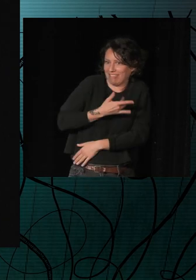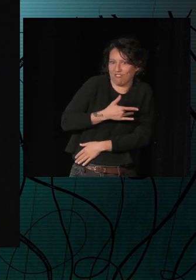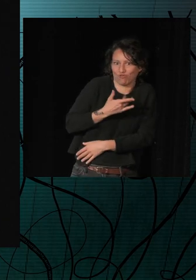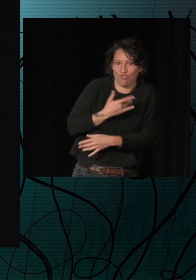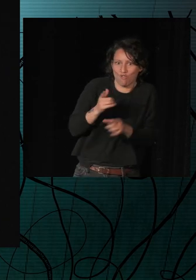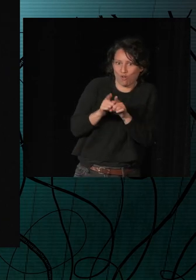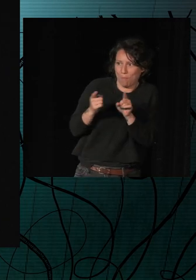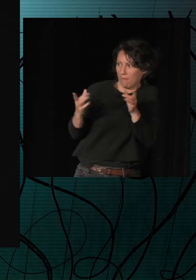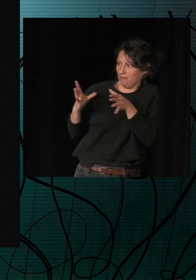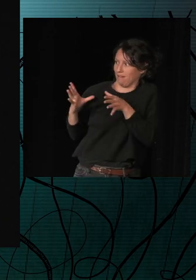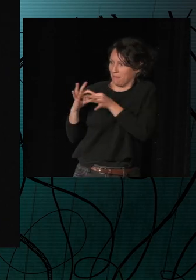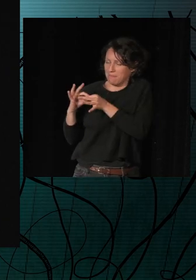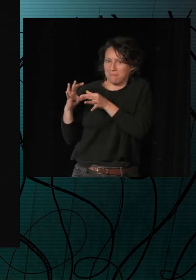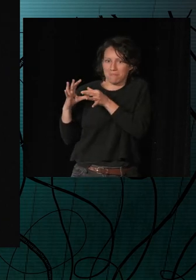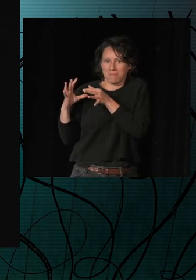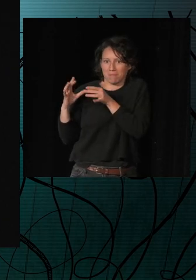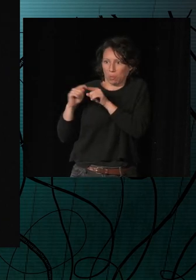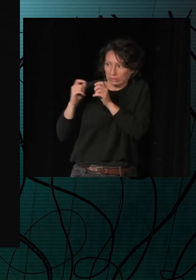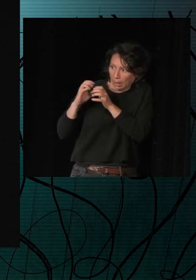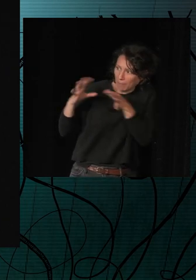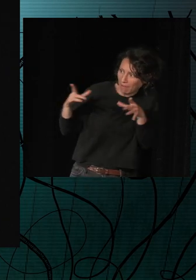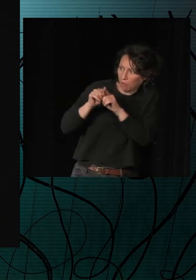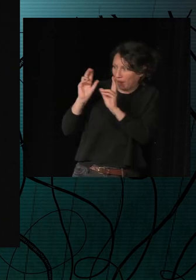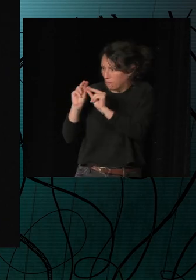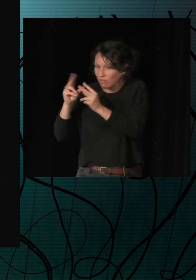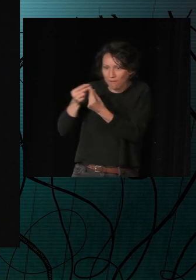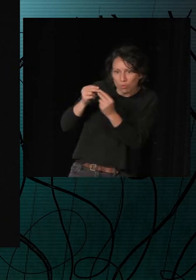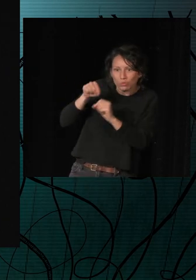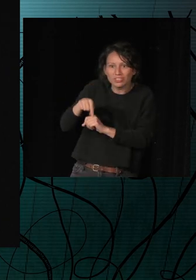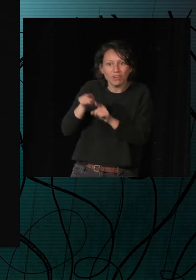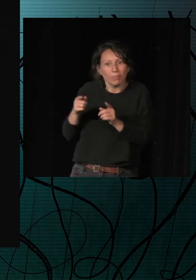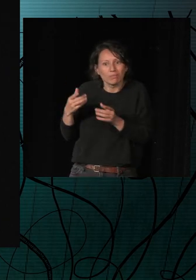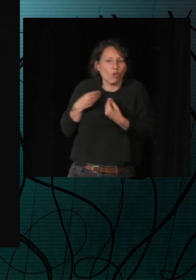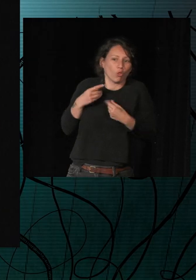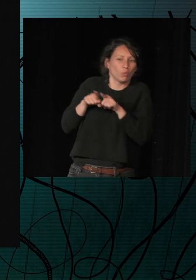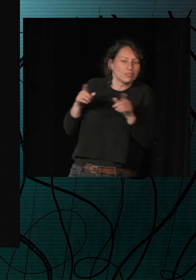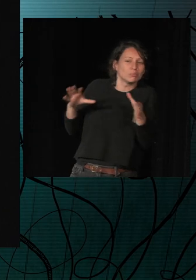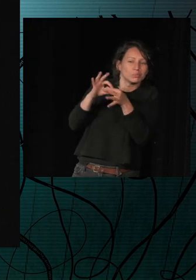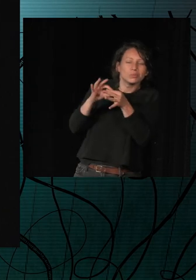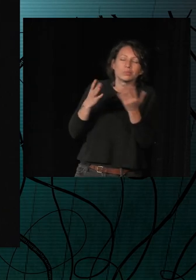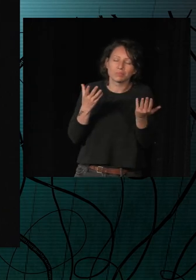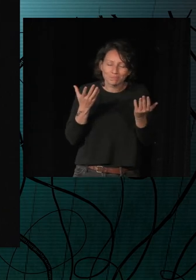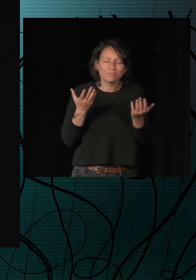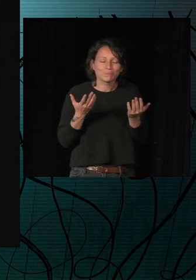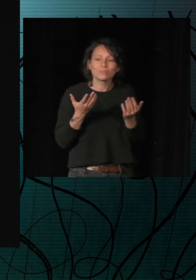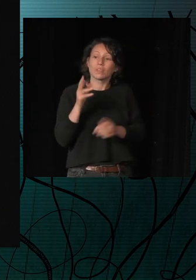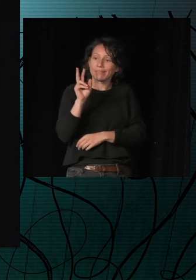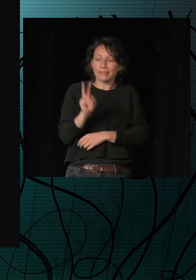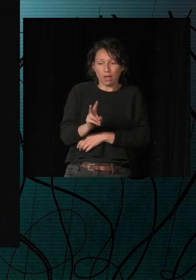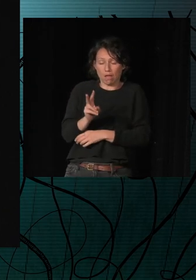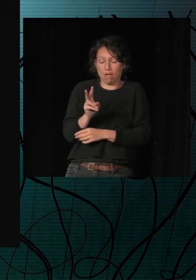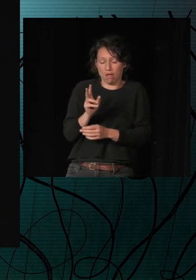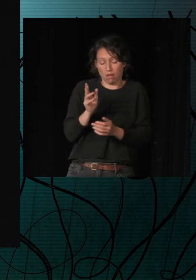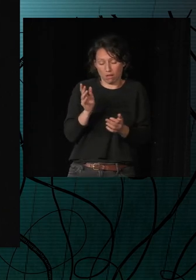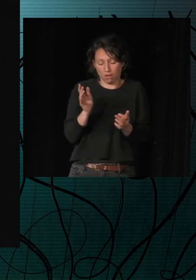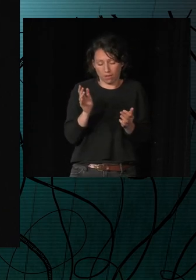donc il y a des choses qui sont faites mais je pense que ça doit être effectivement un peu difficile parce que dans un jeu vidéo étant donné